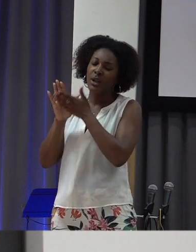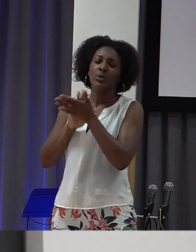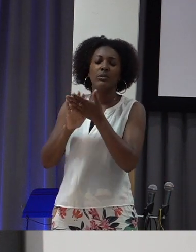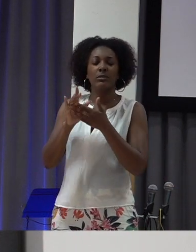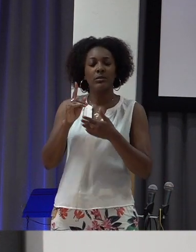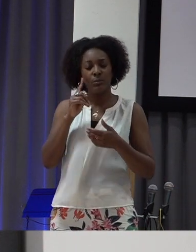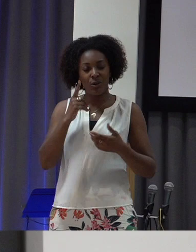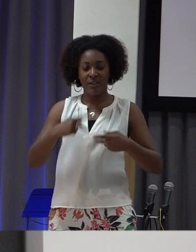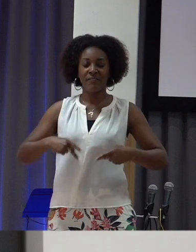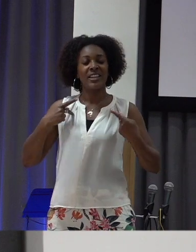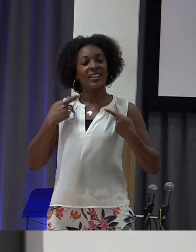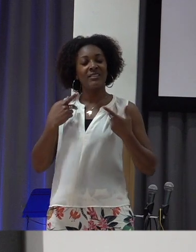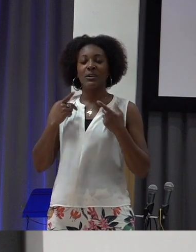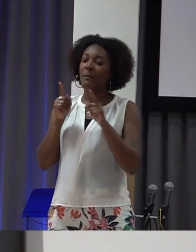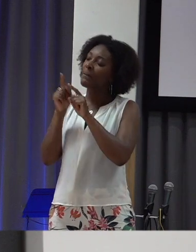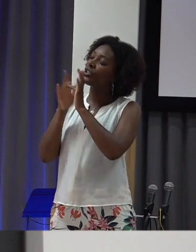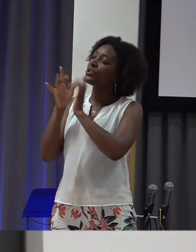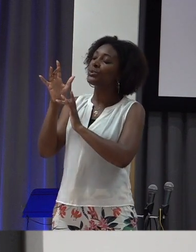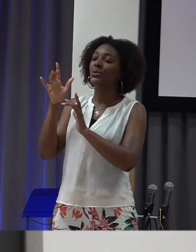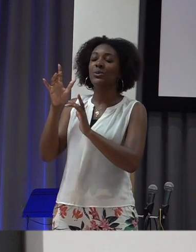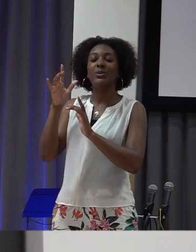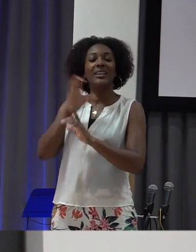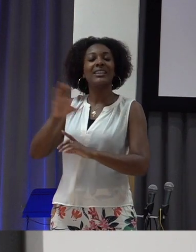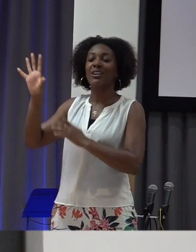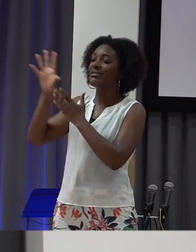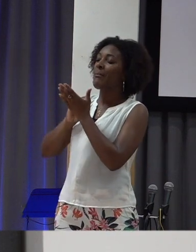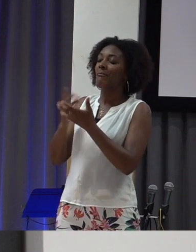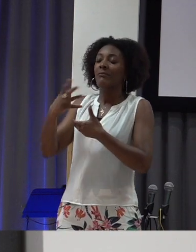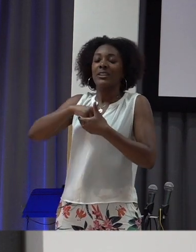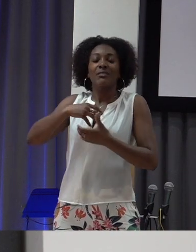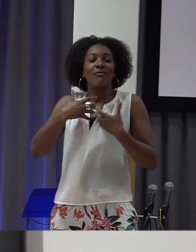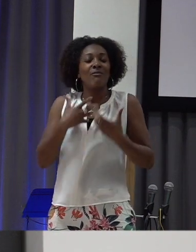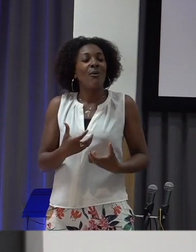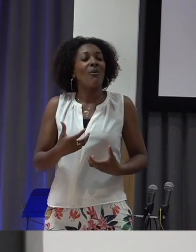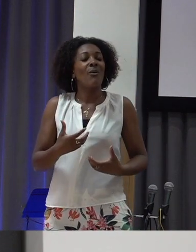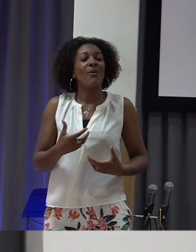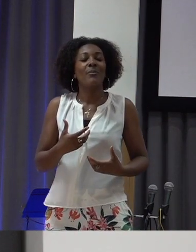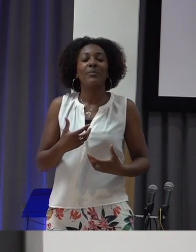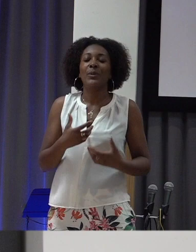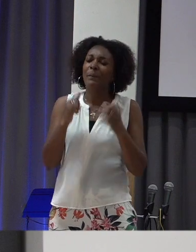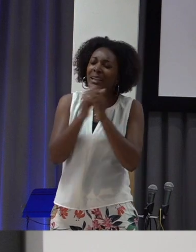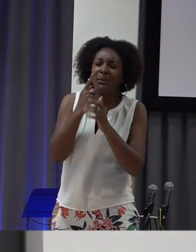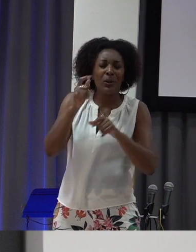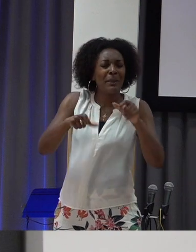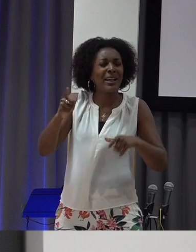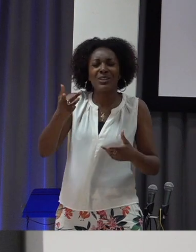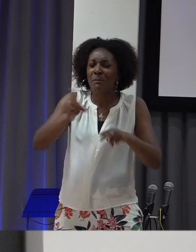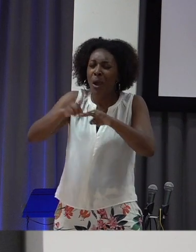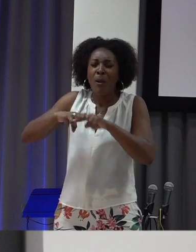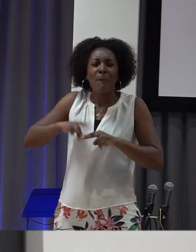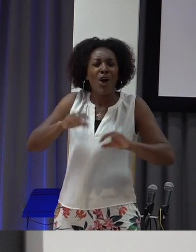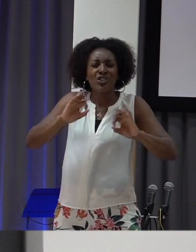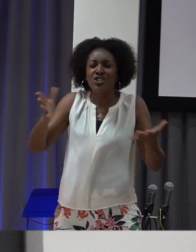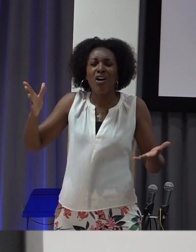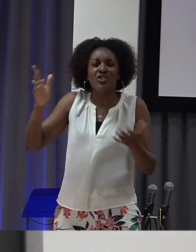Jésus-Christ au milieu des hommes, de prier pour ces chères âmes qui s'en vont vers l'éternité sans te connaître. Donne-nous faim